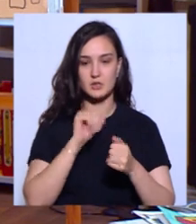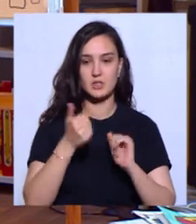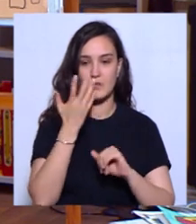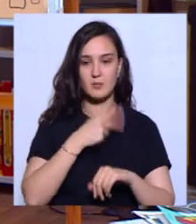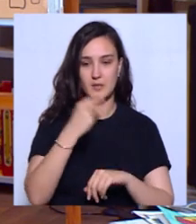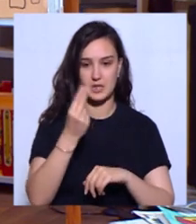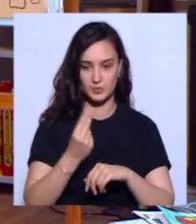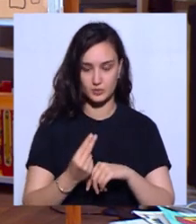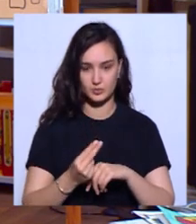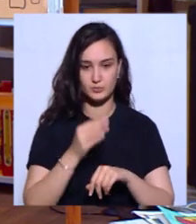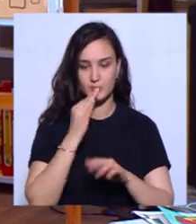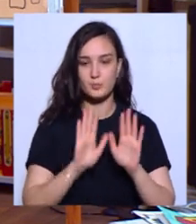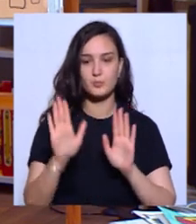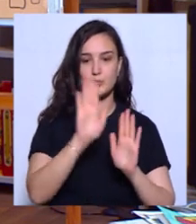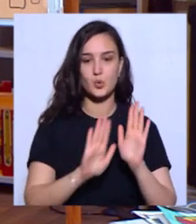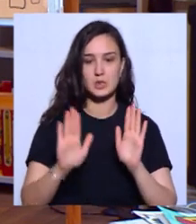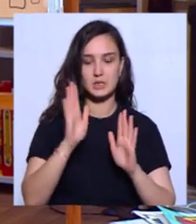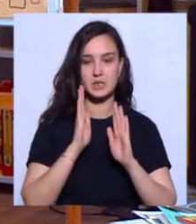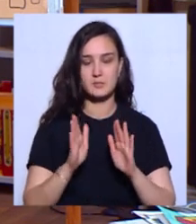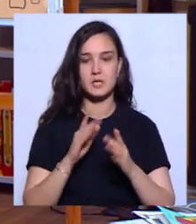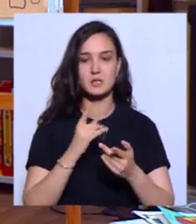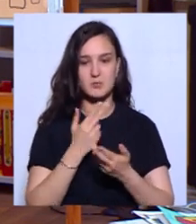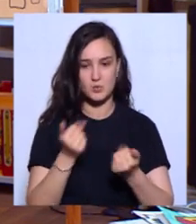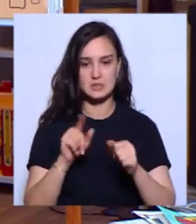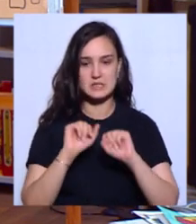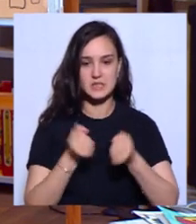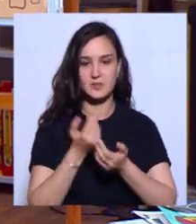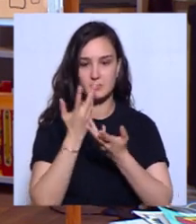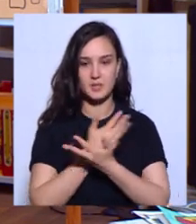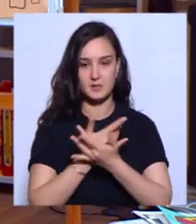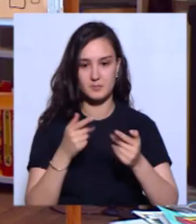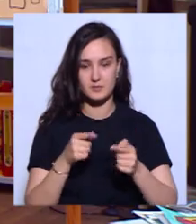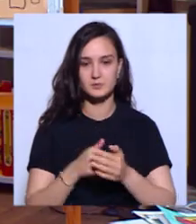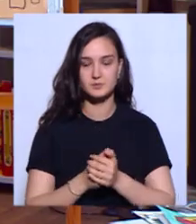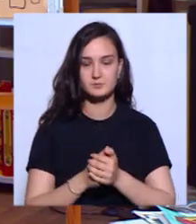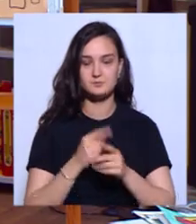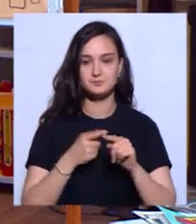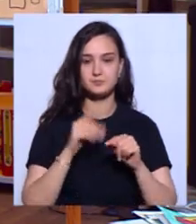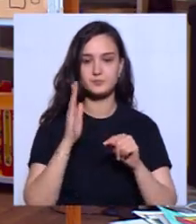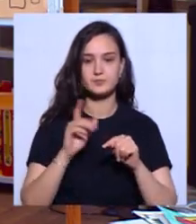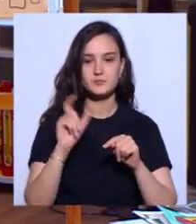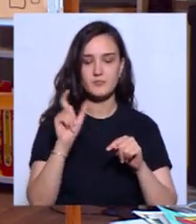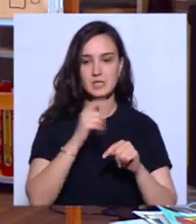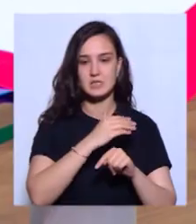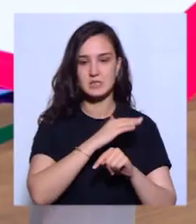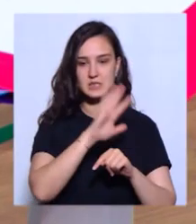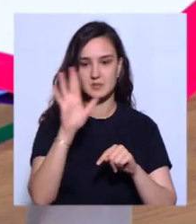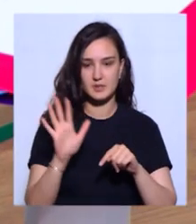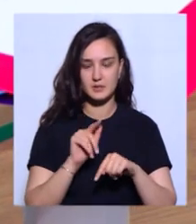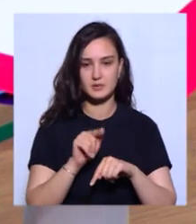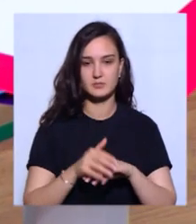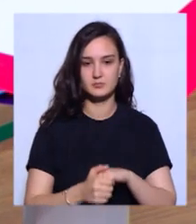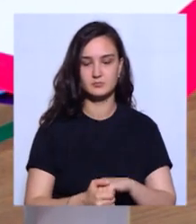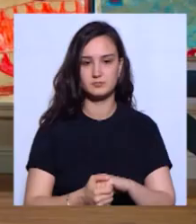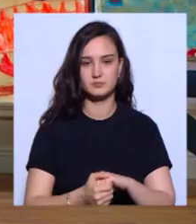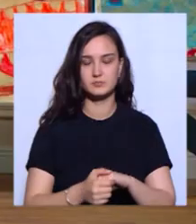ფონი ჩვენი იქნება თავისთავად ცივი ფერებით, ხო? ეს იქნება ცისფერი. დიახ. ახია